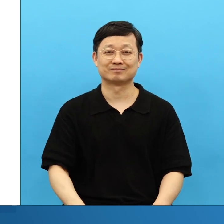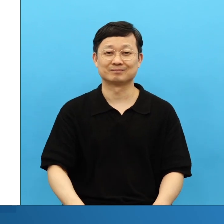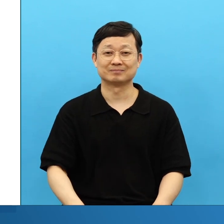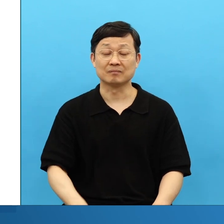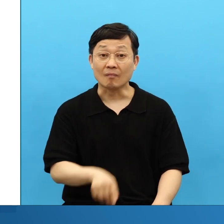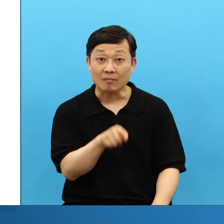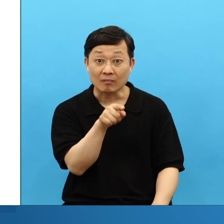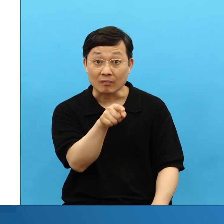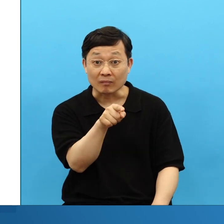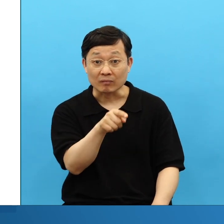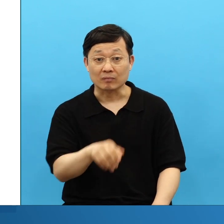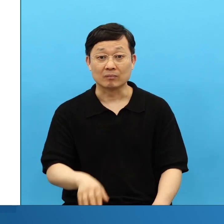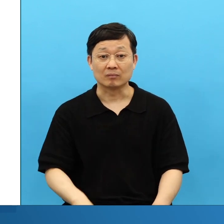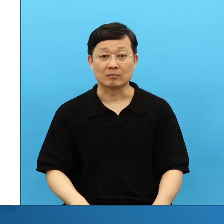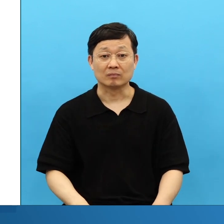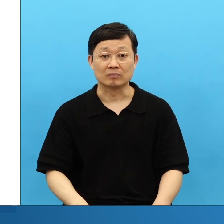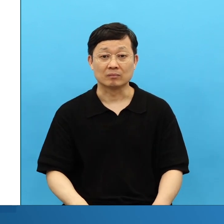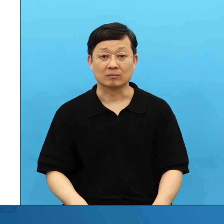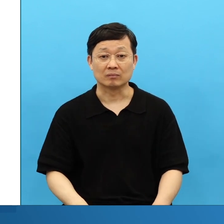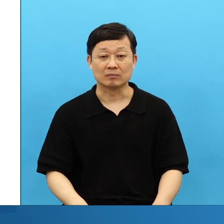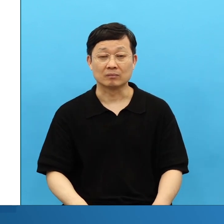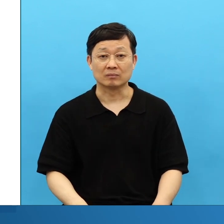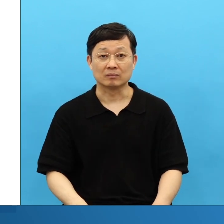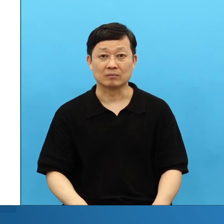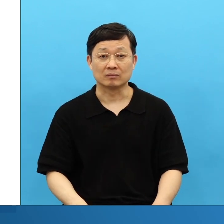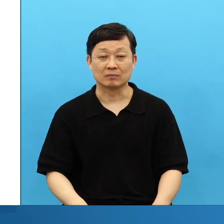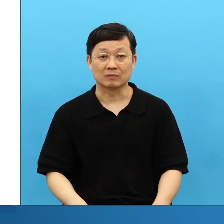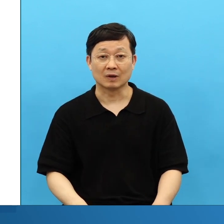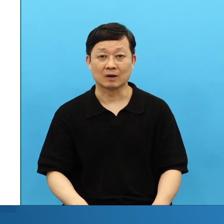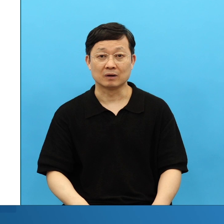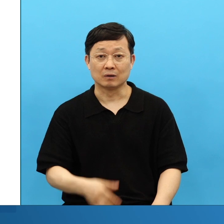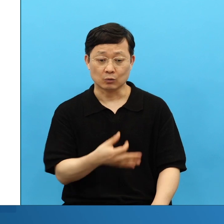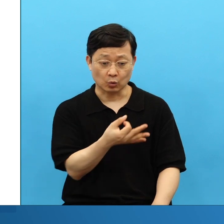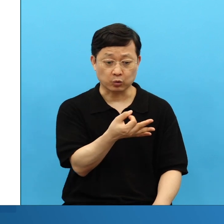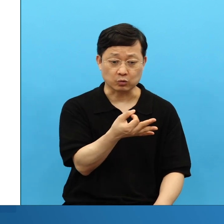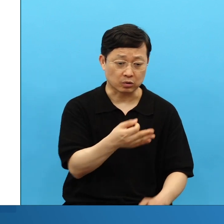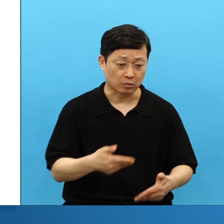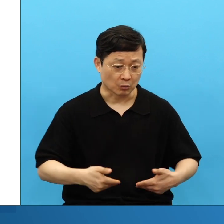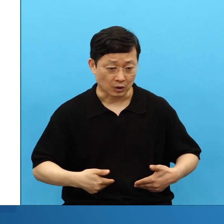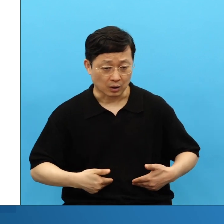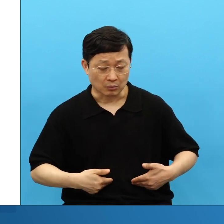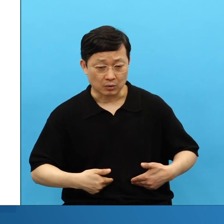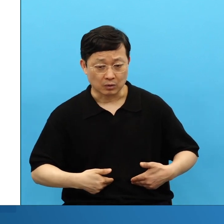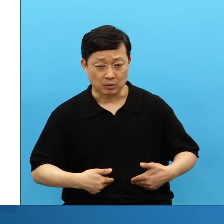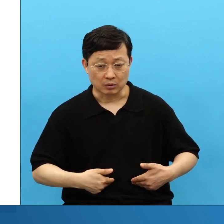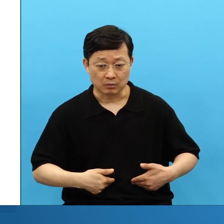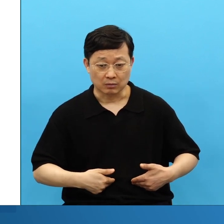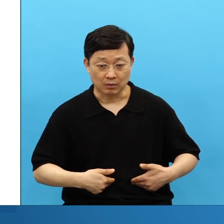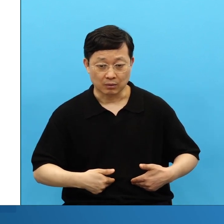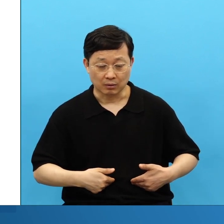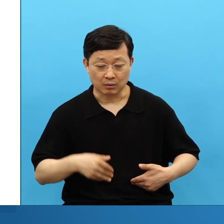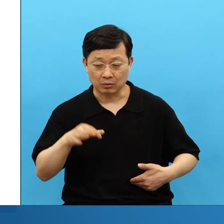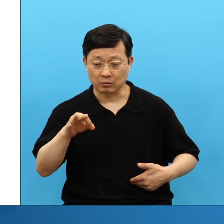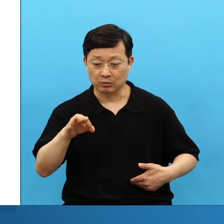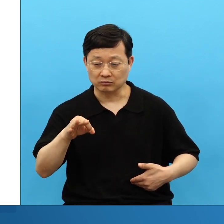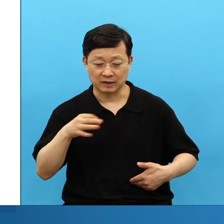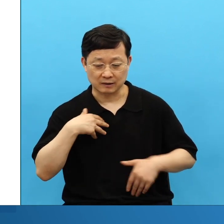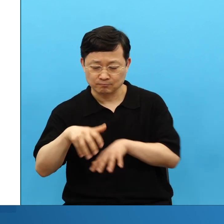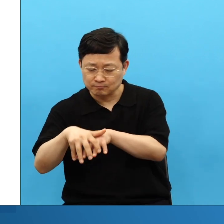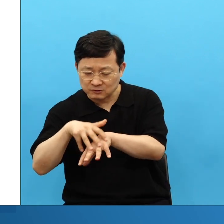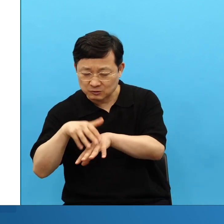이분은 돈이 필요하면 돈을 이렇게 언제든지 이렇게 가져올 수 있는 기능이 있는 분이에요. 자기